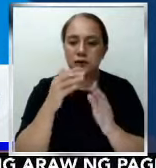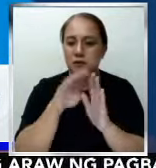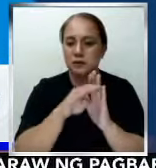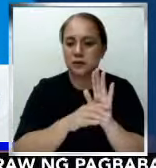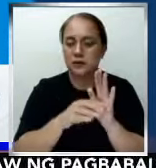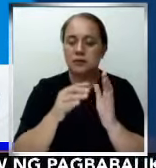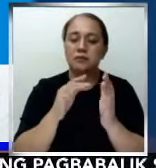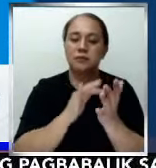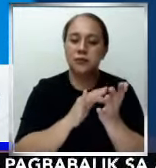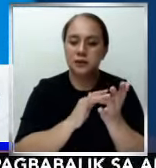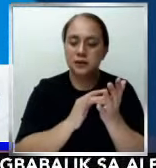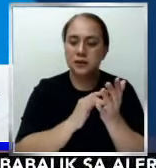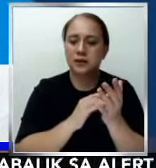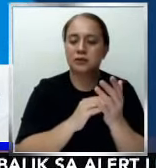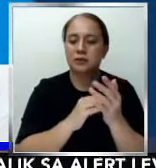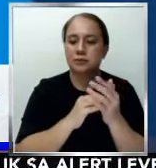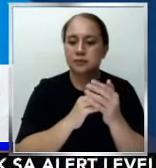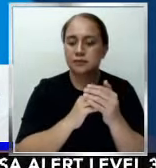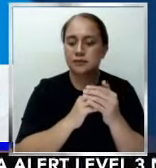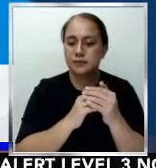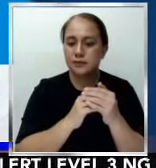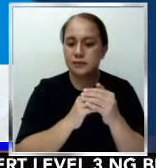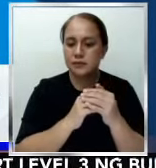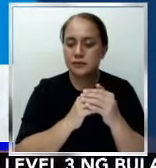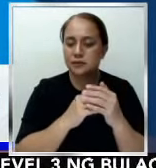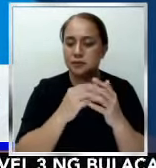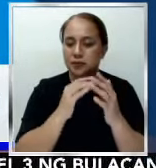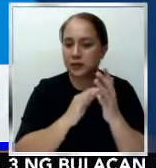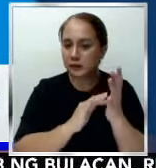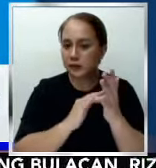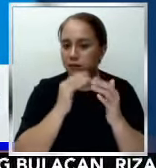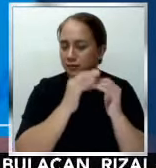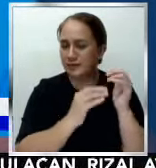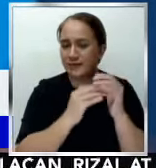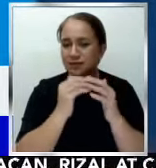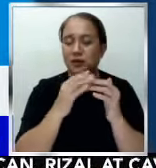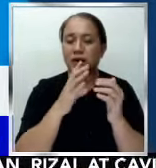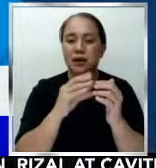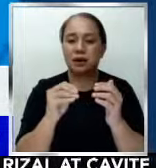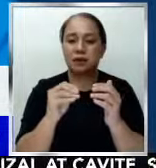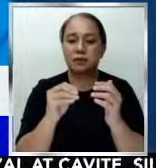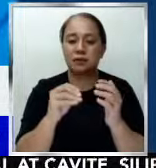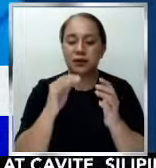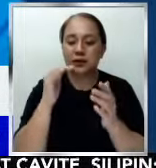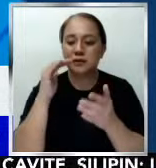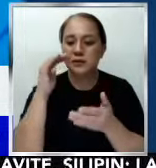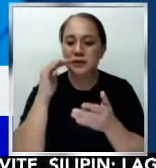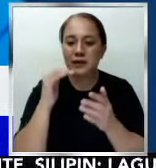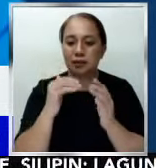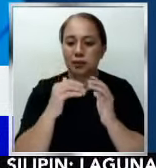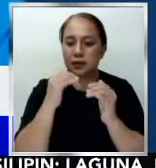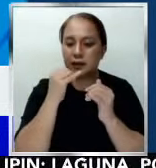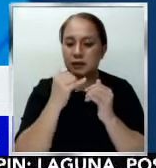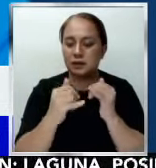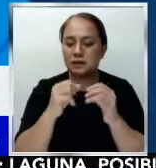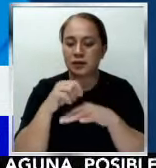facilities. Kailangan ma-ensure namin na at the very least sila na affected nitong